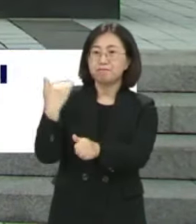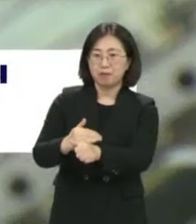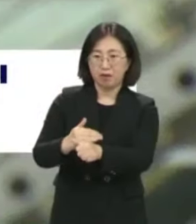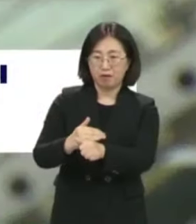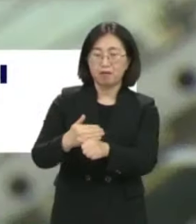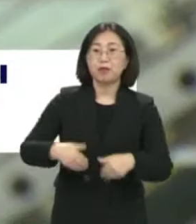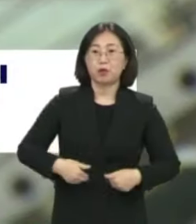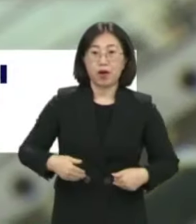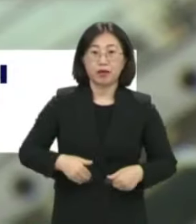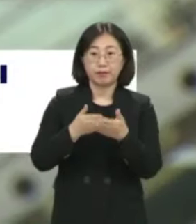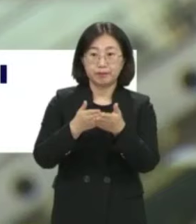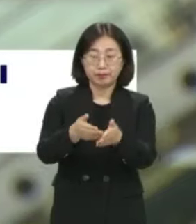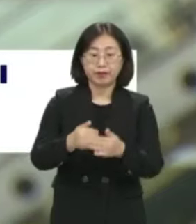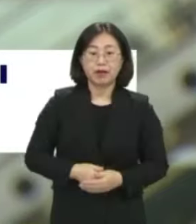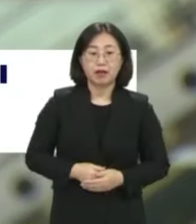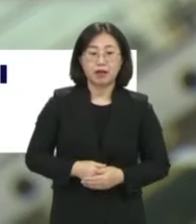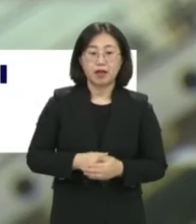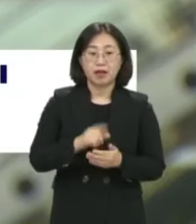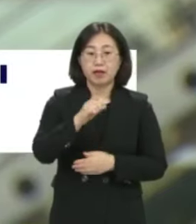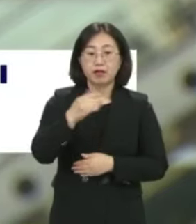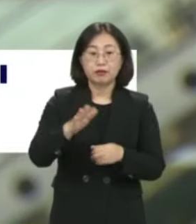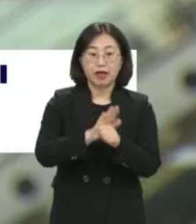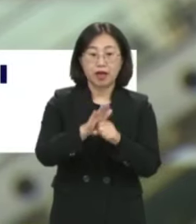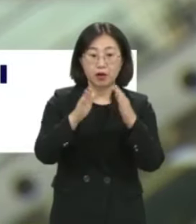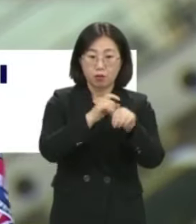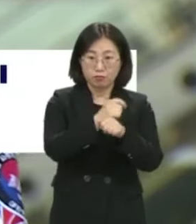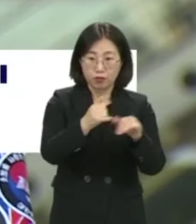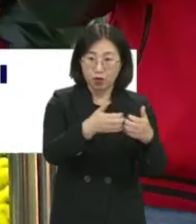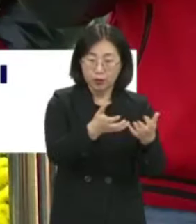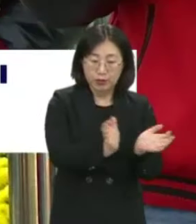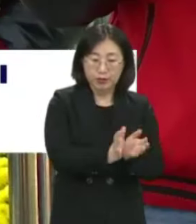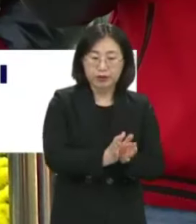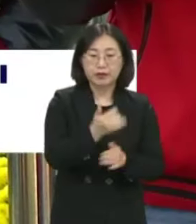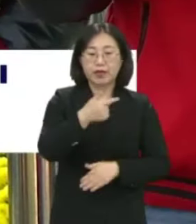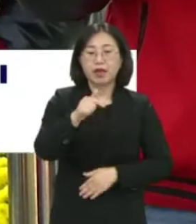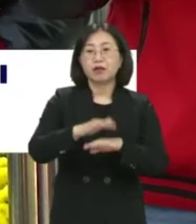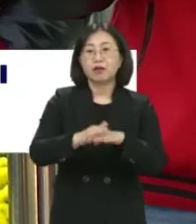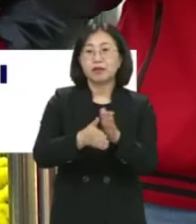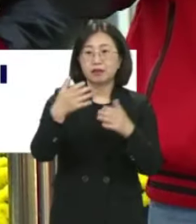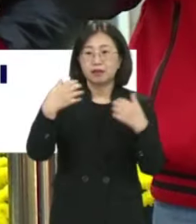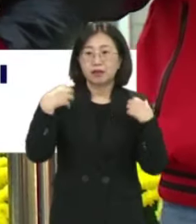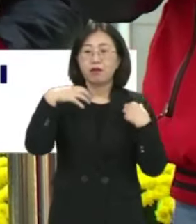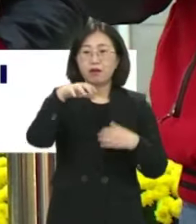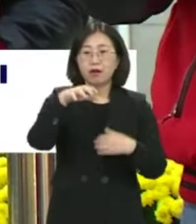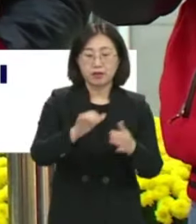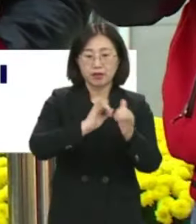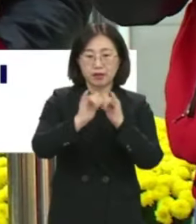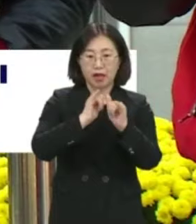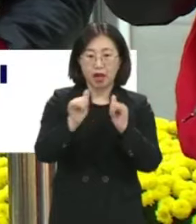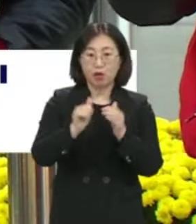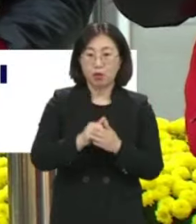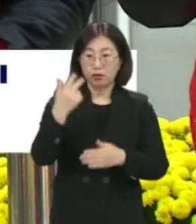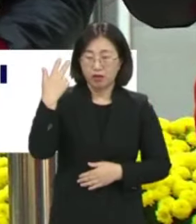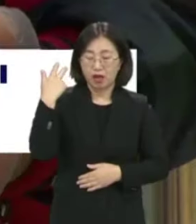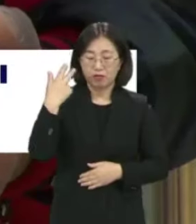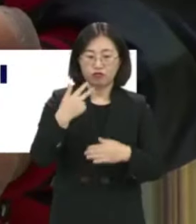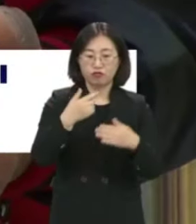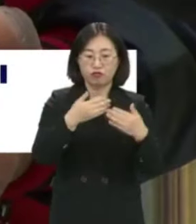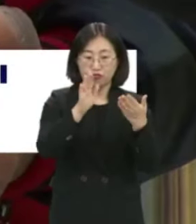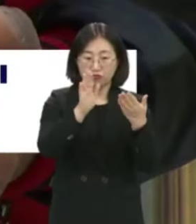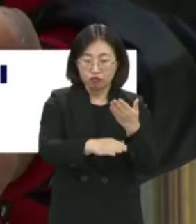목소리가 나왔습니다 소방을 사랑하는 공무원 노동조합은 대전 시청 앞에서 기자 회견을 열고 지난주 후배에게 폭과